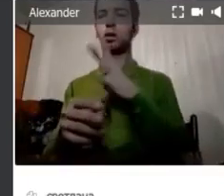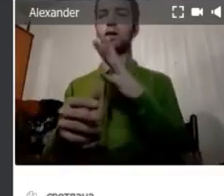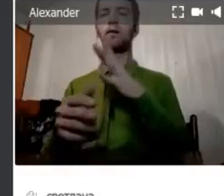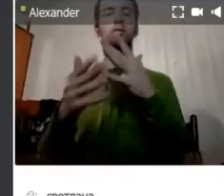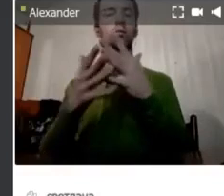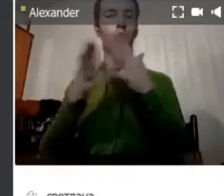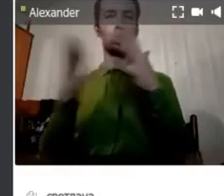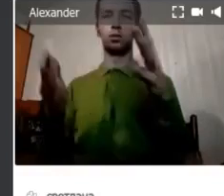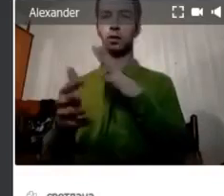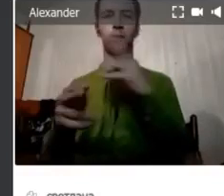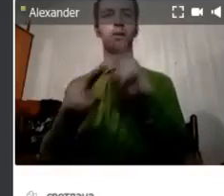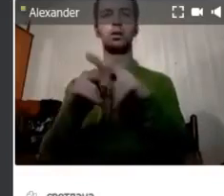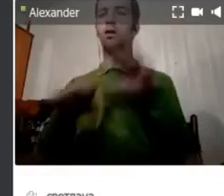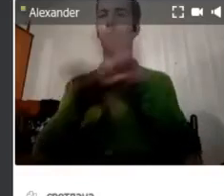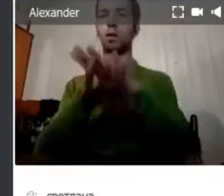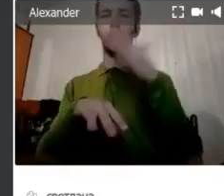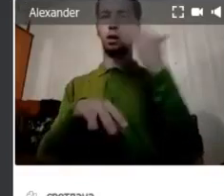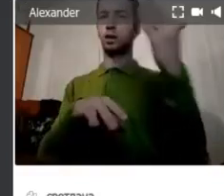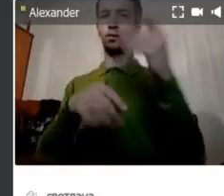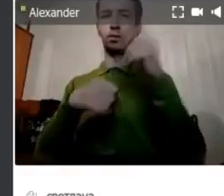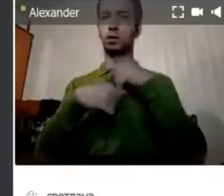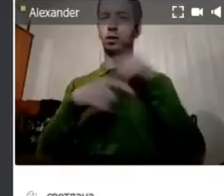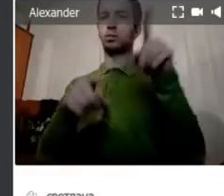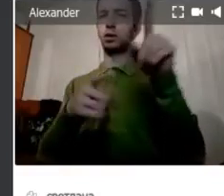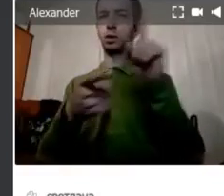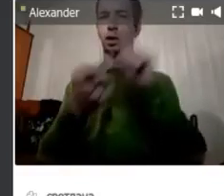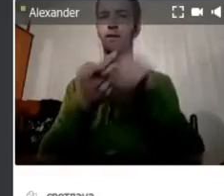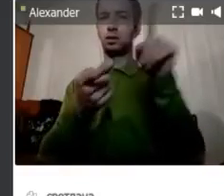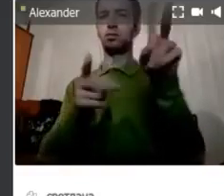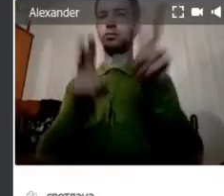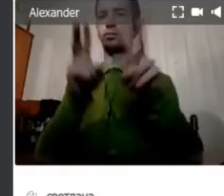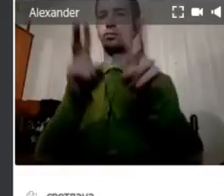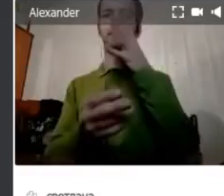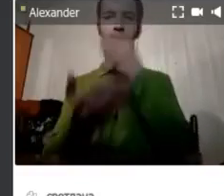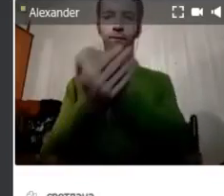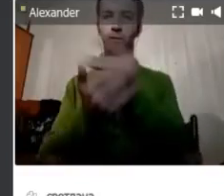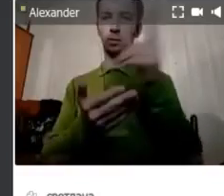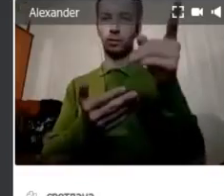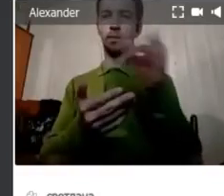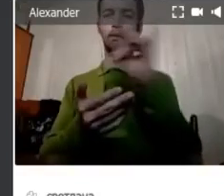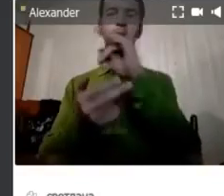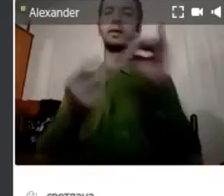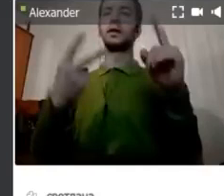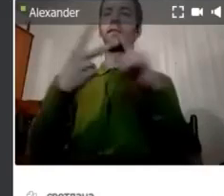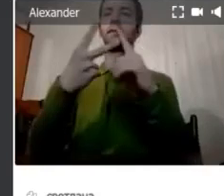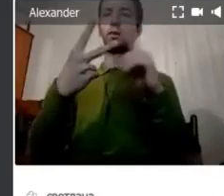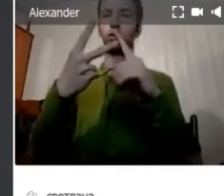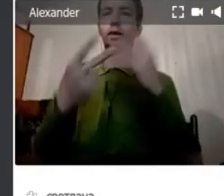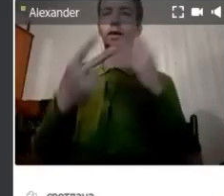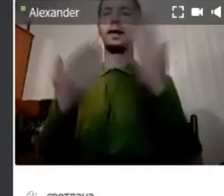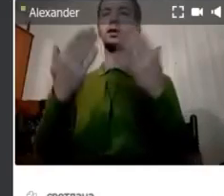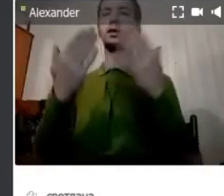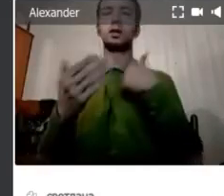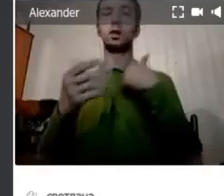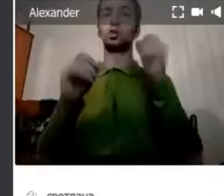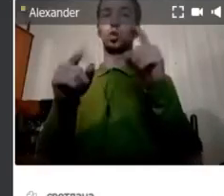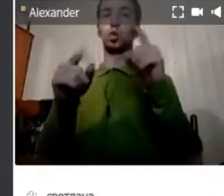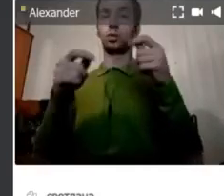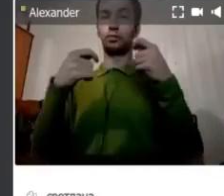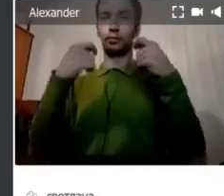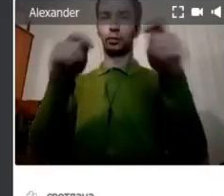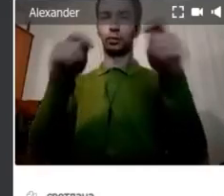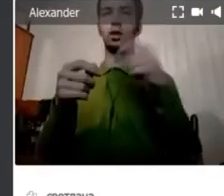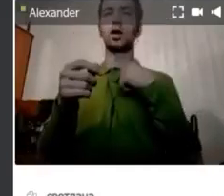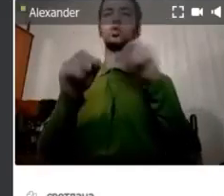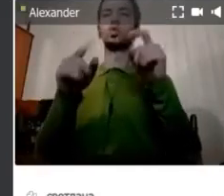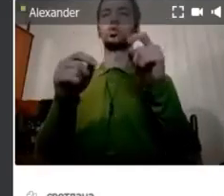деньги, есть определенная очередность, скажем так. Да? То есть вы должны понимать, что